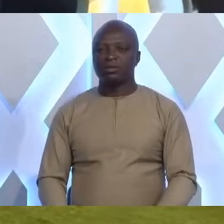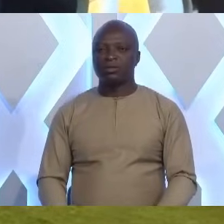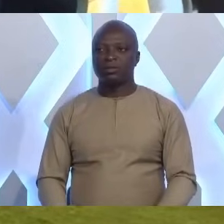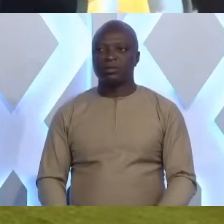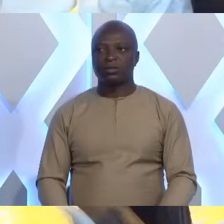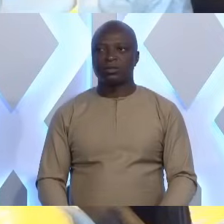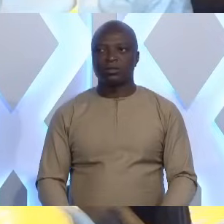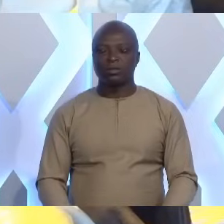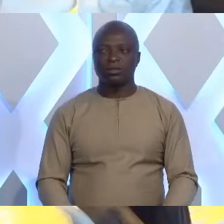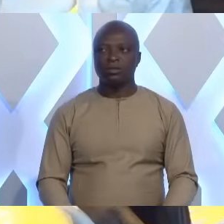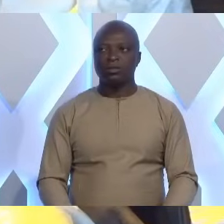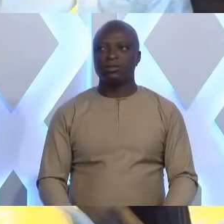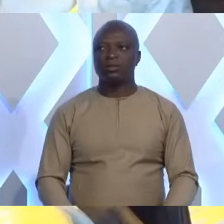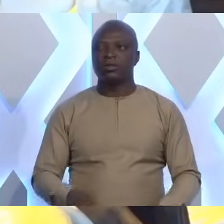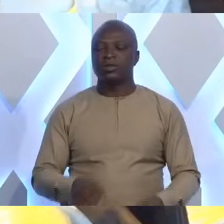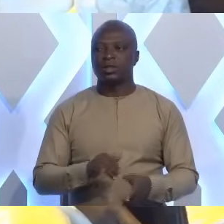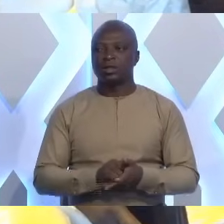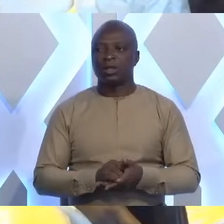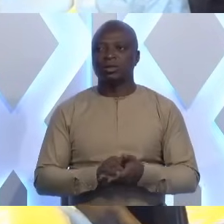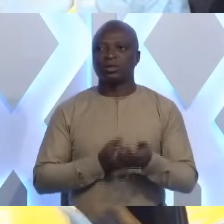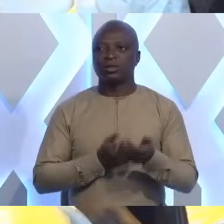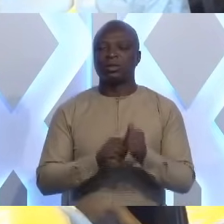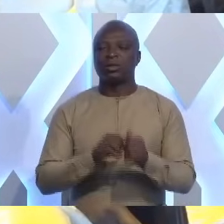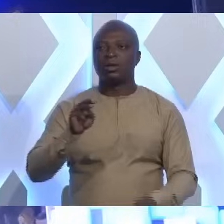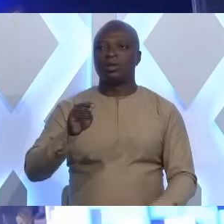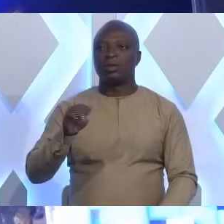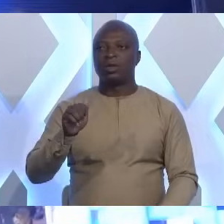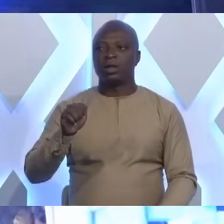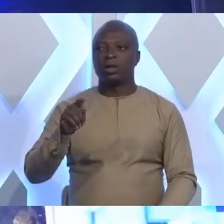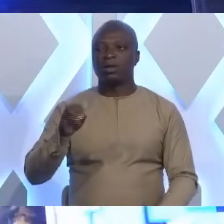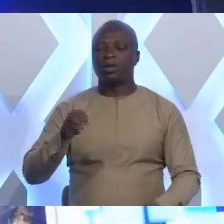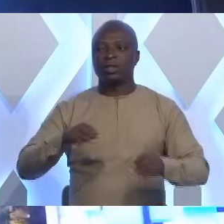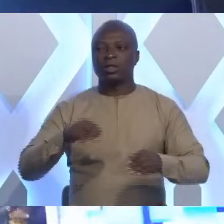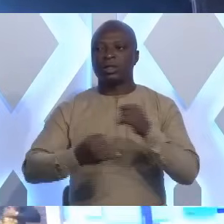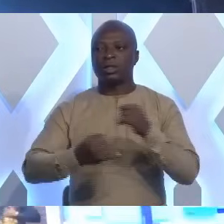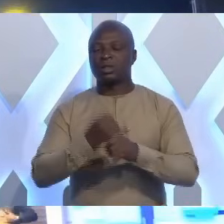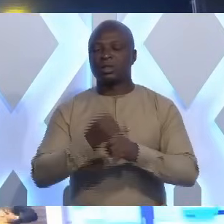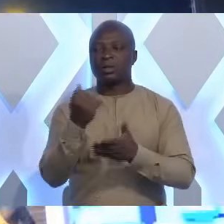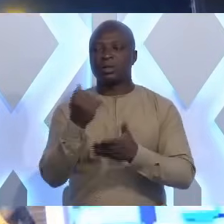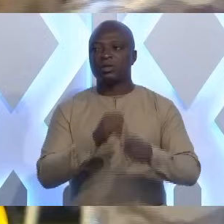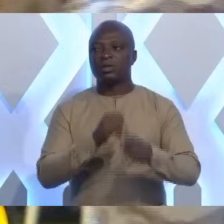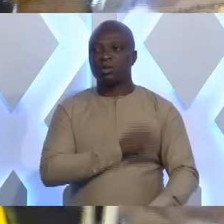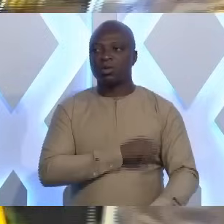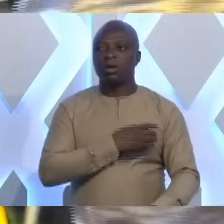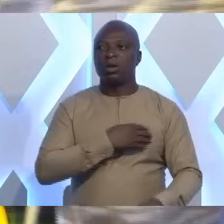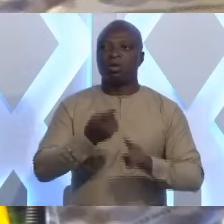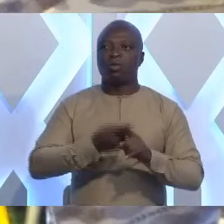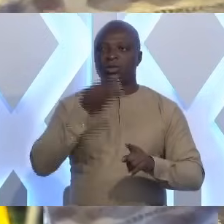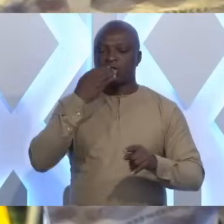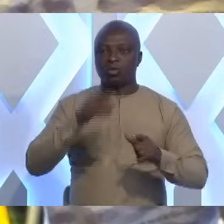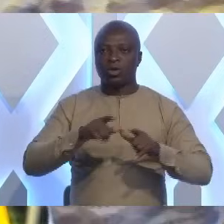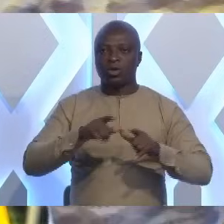Le rideau tombe sur le Miato, marché international des artisans du Togo et le mois du consommer